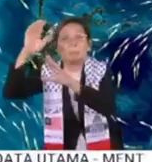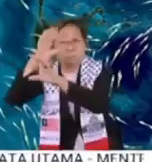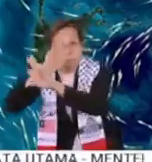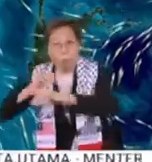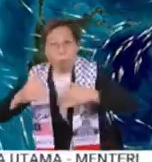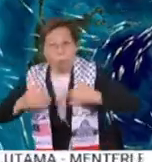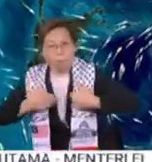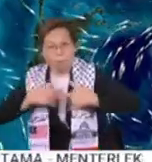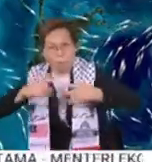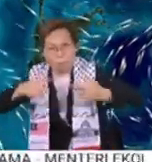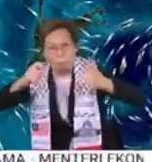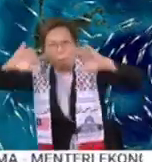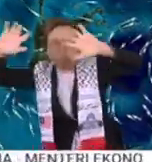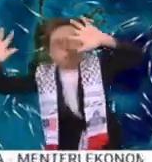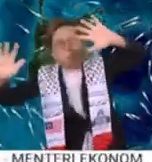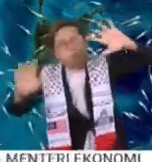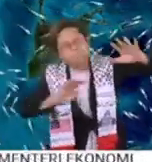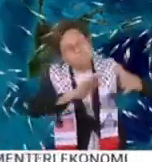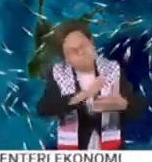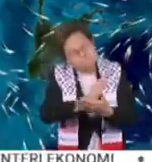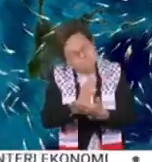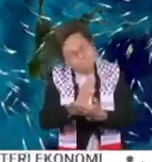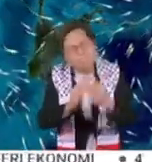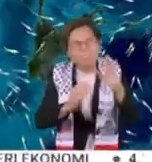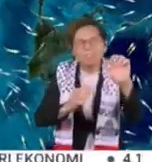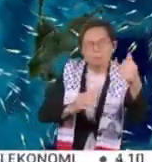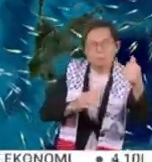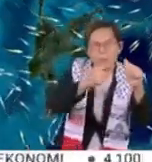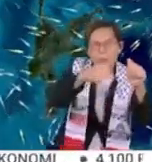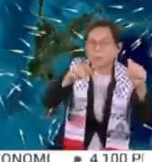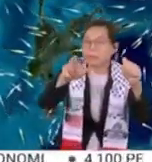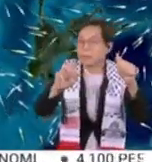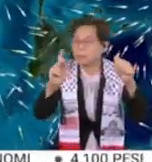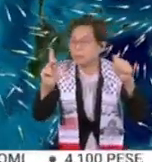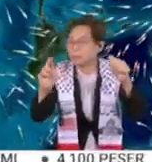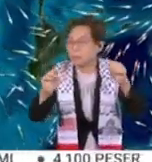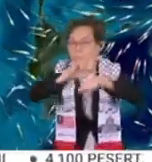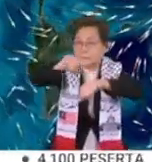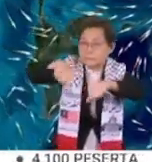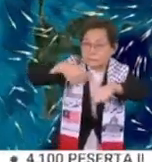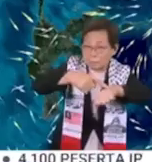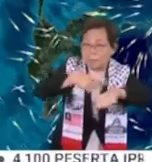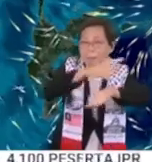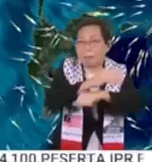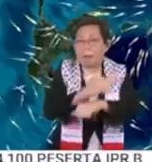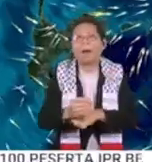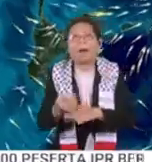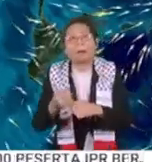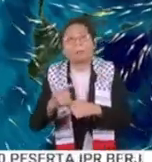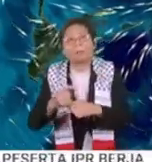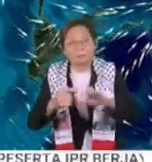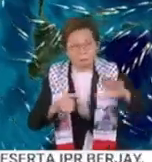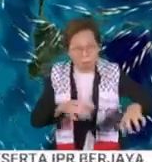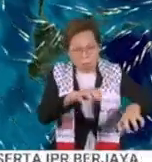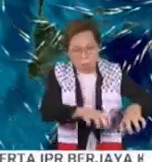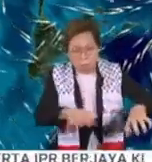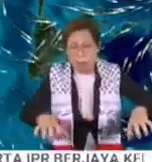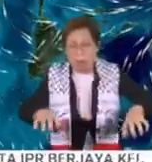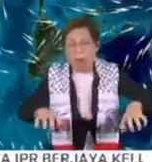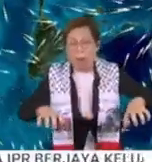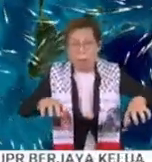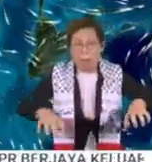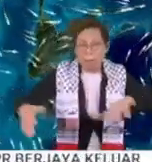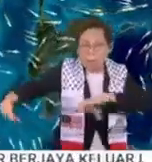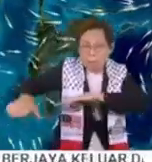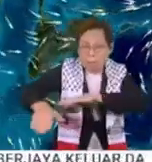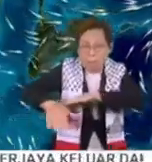juga Sarawak dengan kelajuan yang agak sederhana kencang antara 10 hingga 30 km sejam. Namun begitu, kawasan perairan rantau